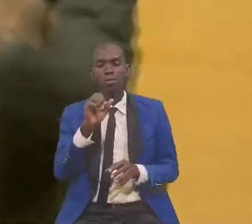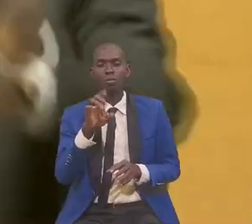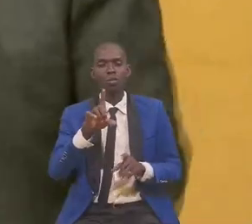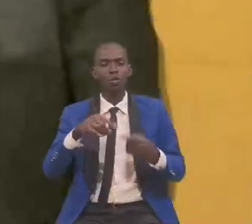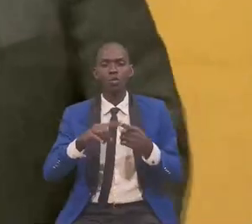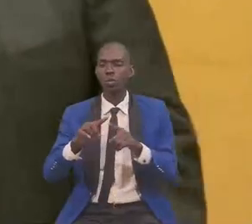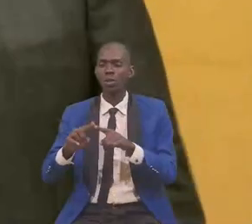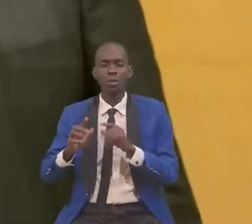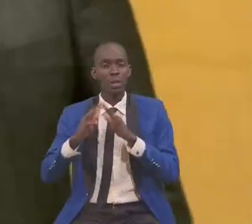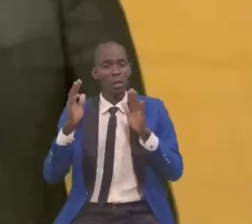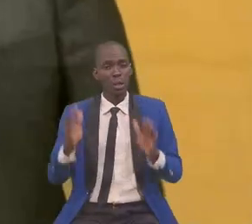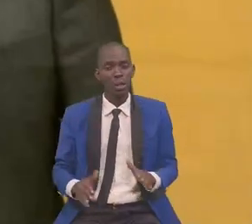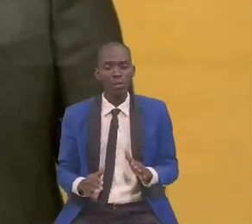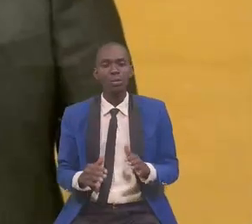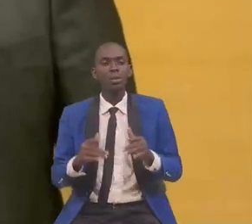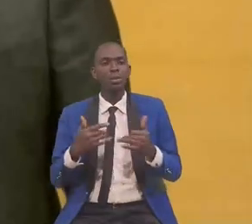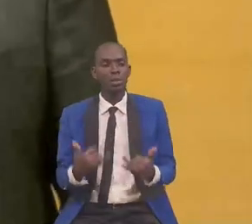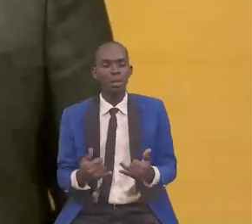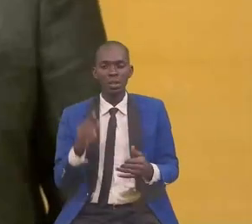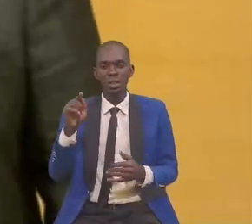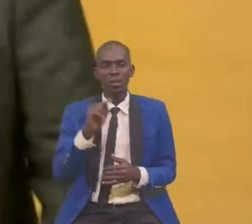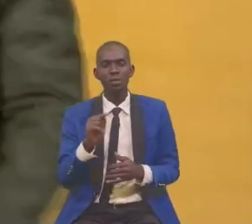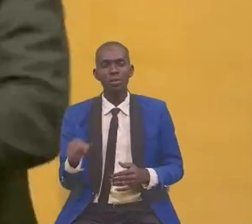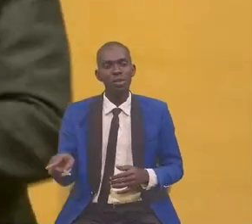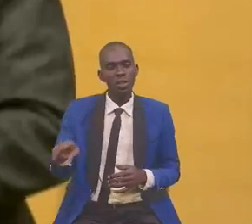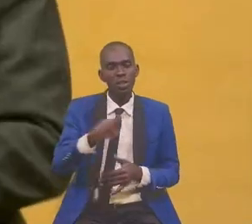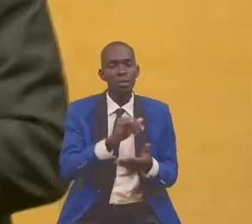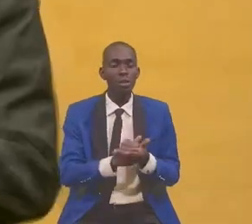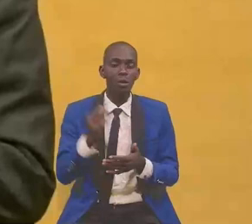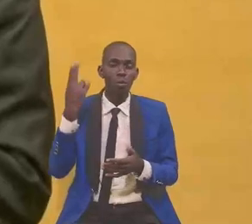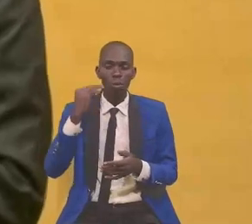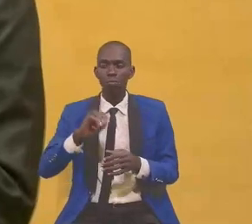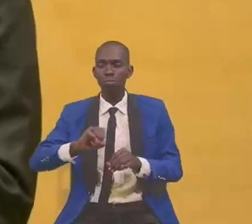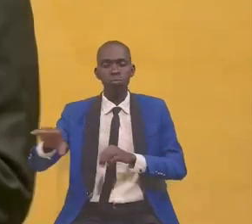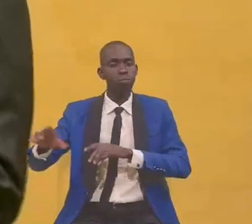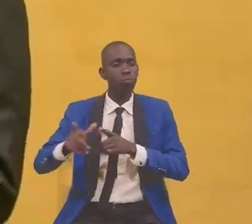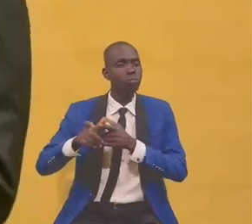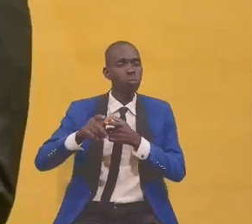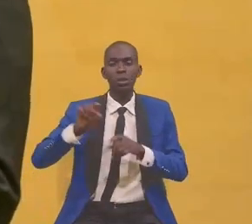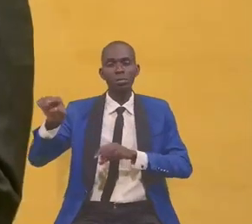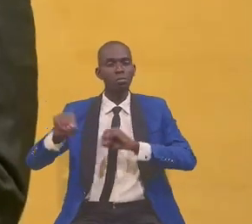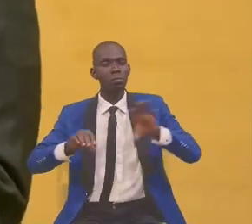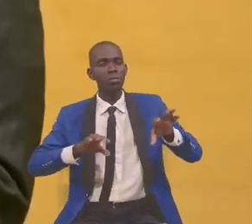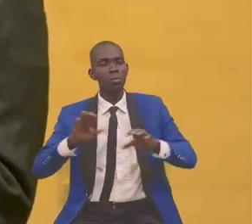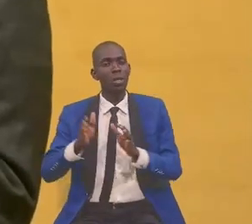alors ceux qui avaient été dispersés allaient de lieu en lieu. Qu'est-ce qu'ils faisaient?